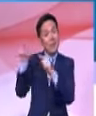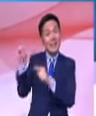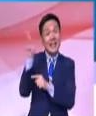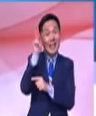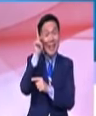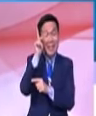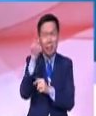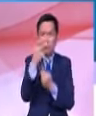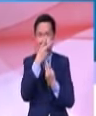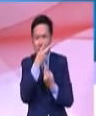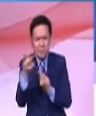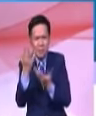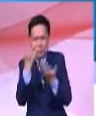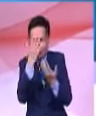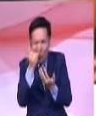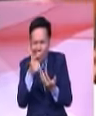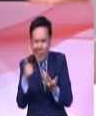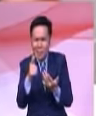wartawan Nur Alia Ramli.